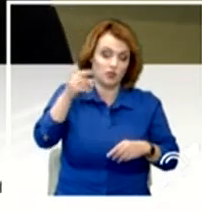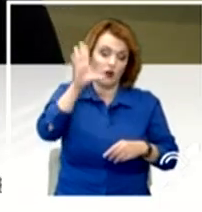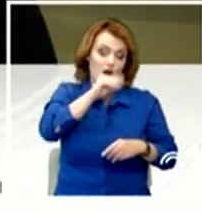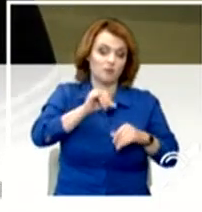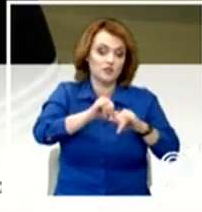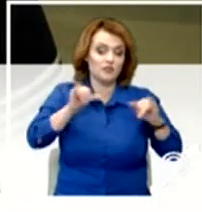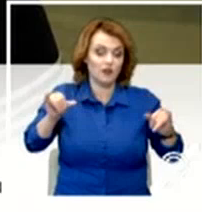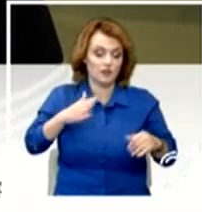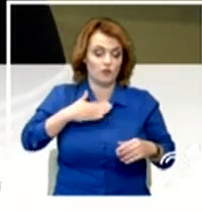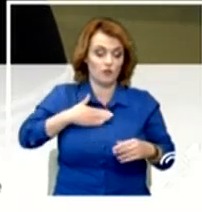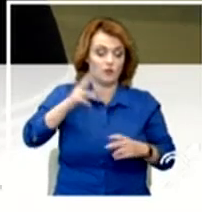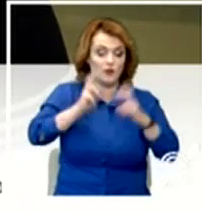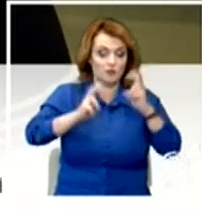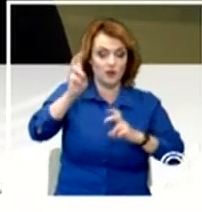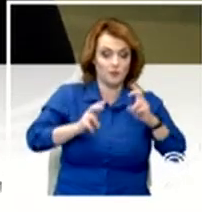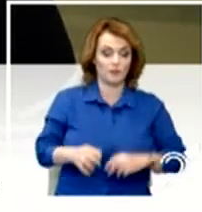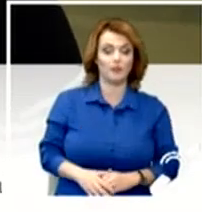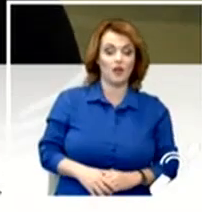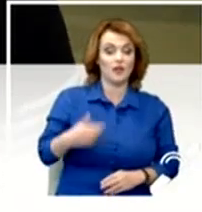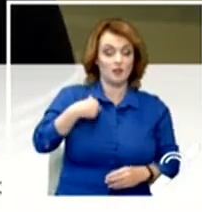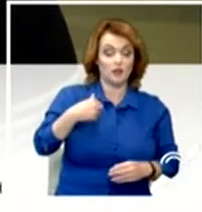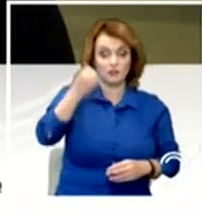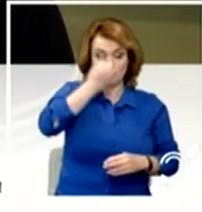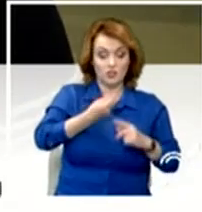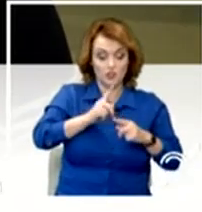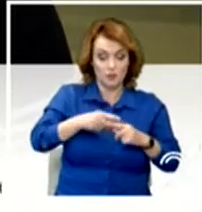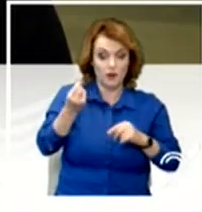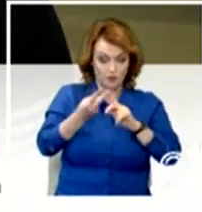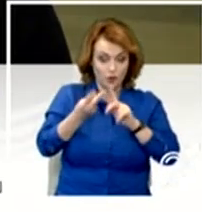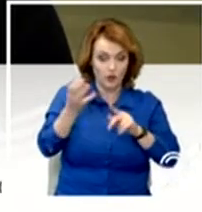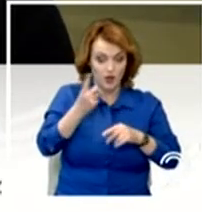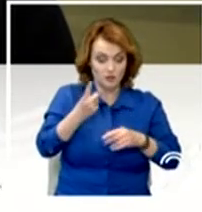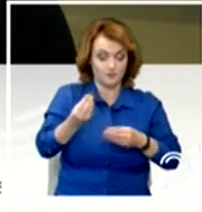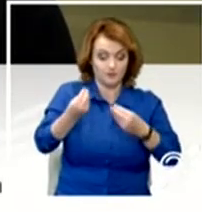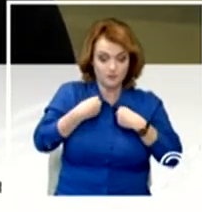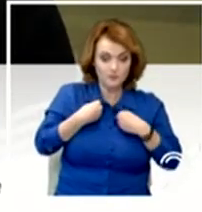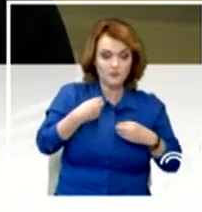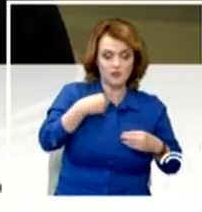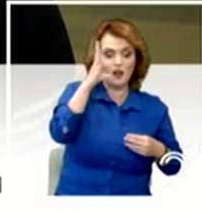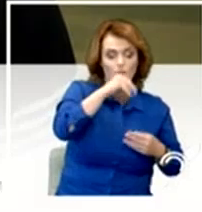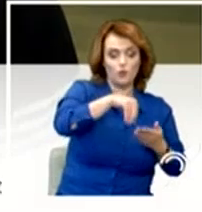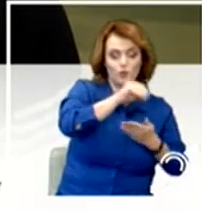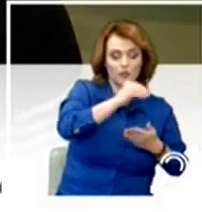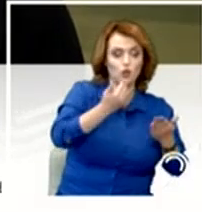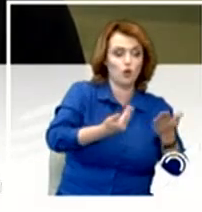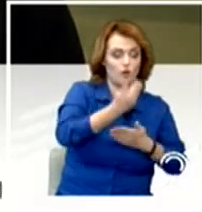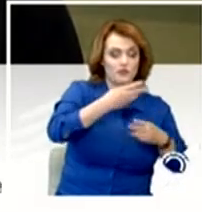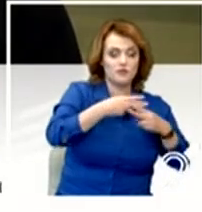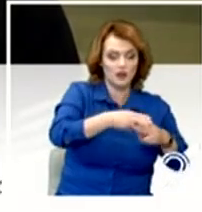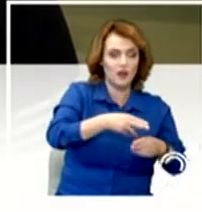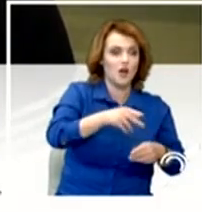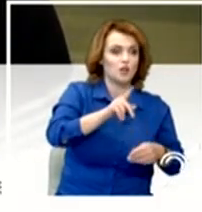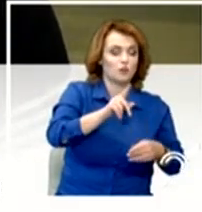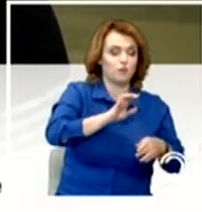tăiat și această presă ne ajută să balotăm ceea ce ne iese din